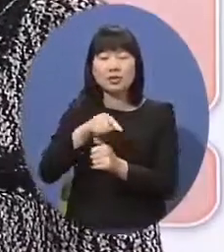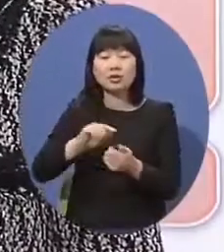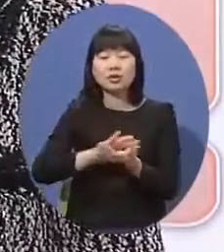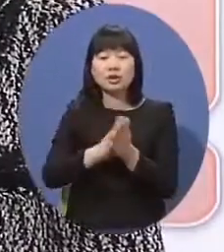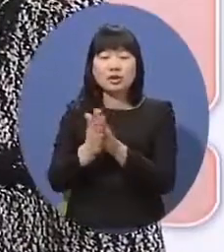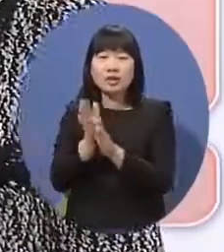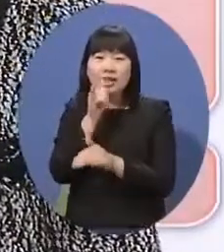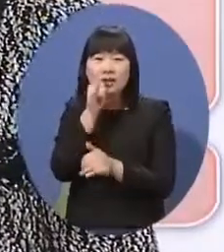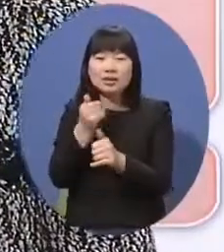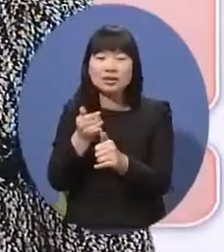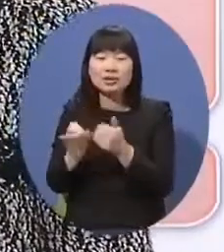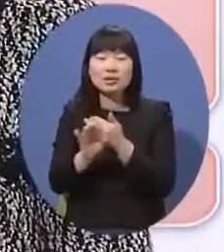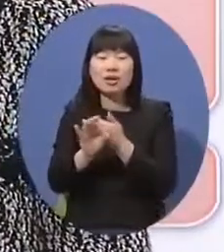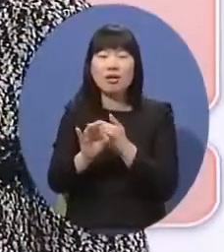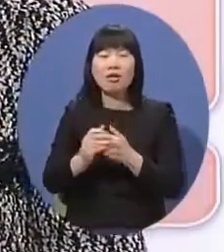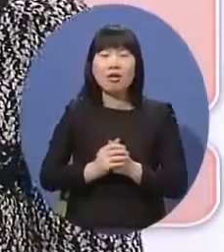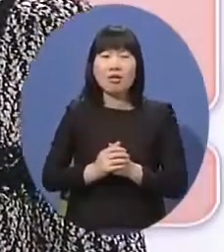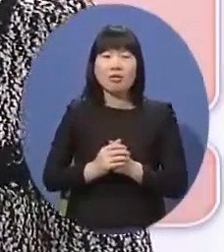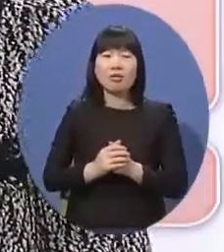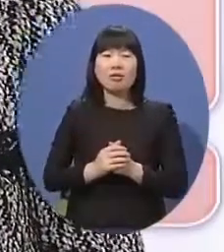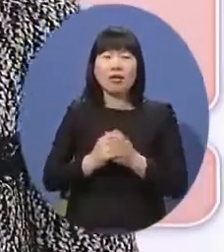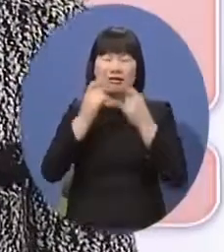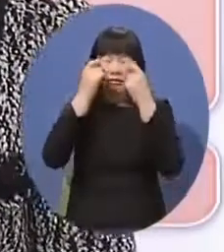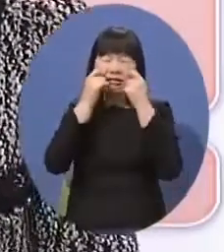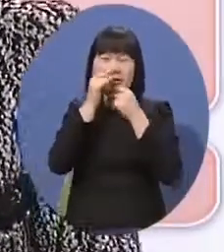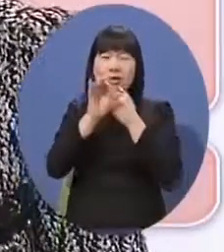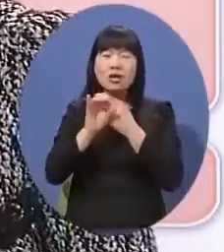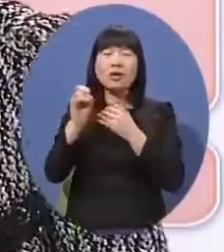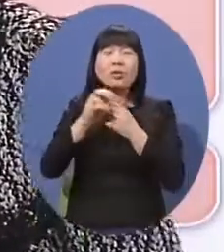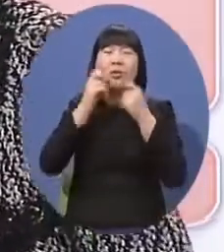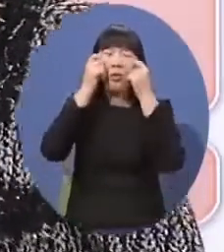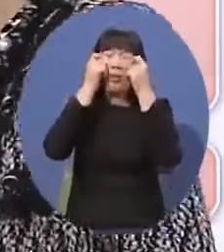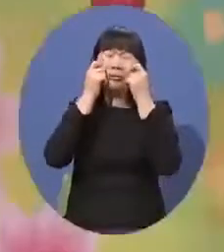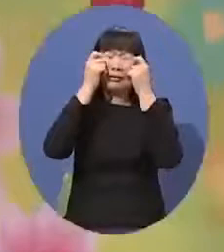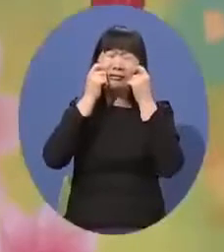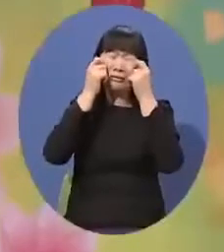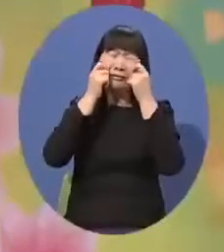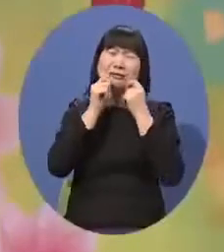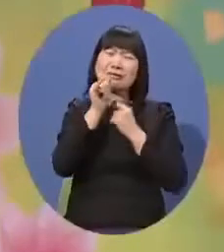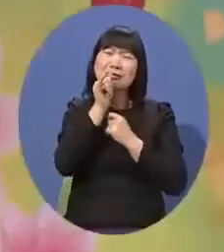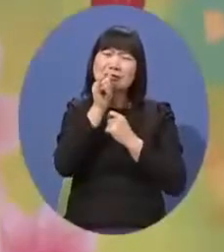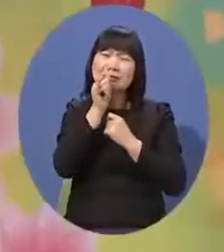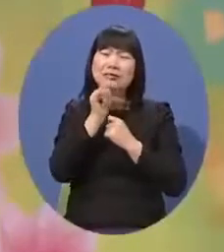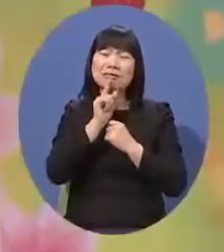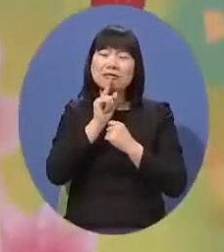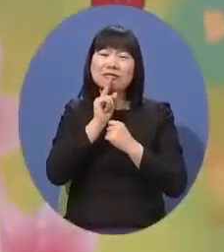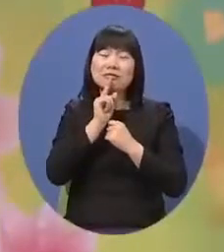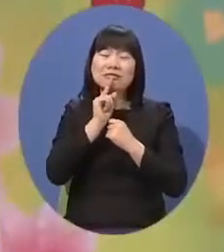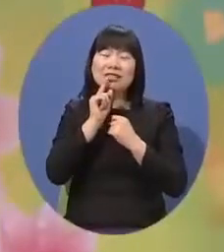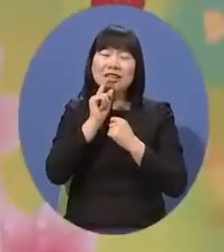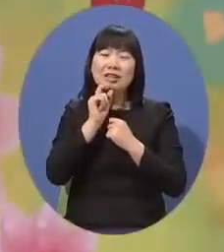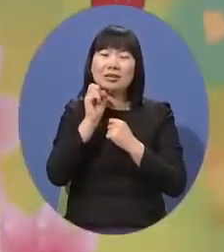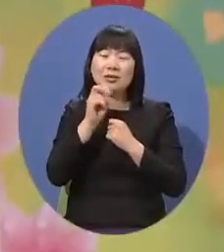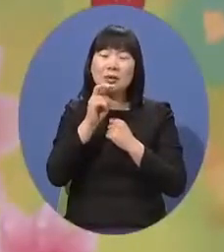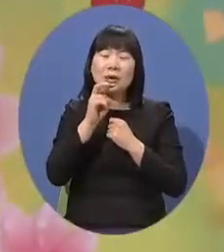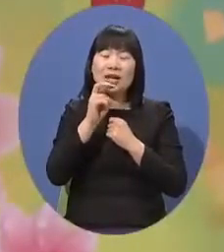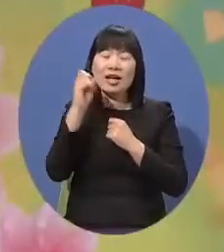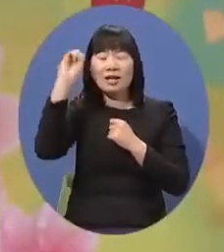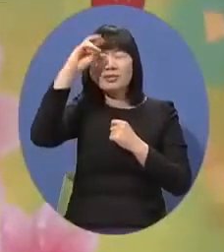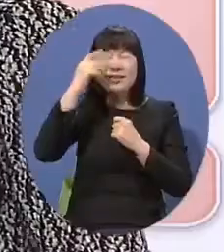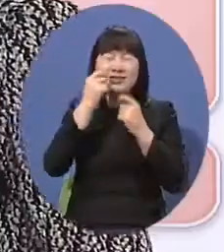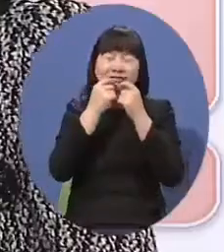시켜주게 되면은 막 우는 애가 눈물 맺혀 있는데 또 막 웃고 있는 거 우리 볼 수 있거든요. 예, 그래서 이때는